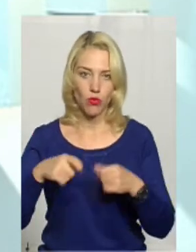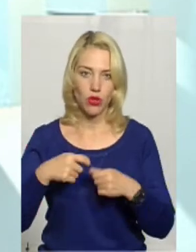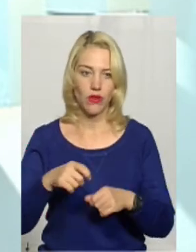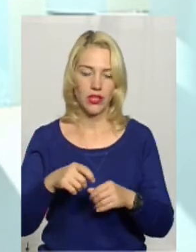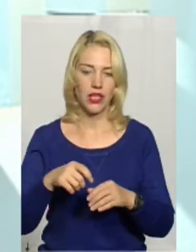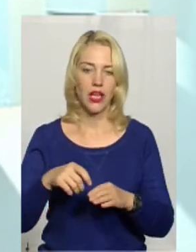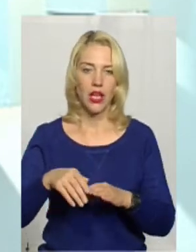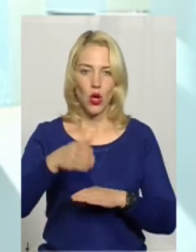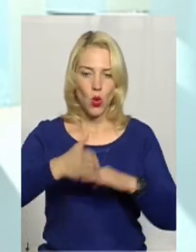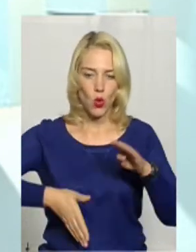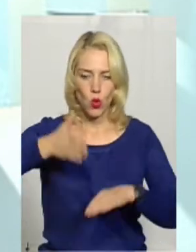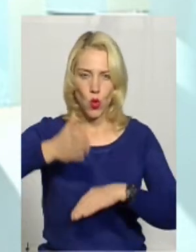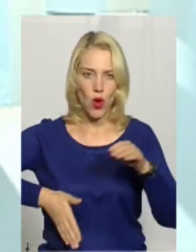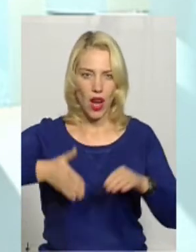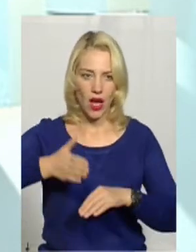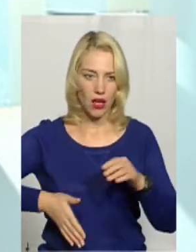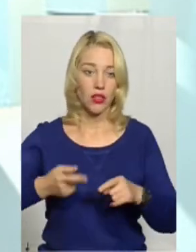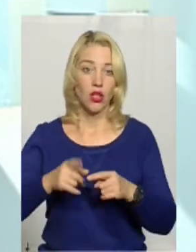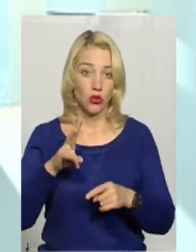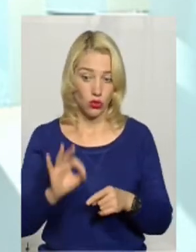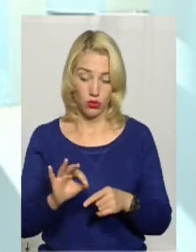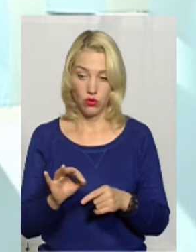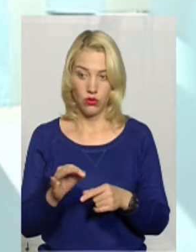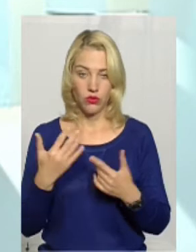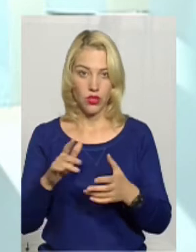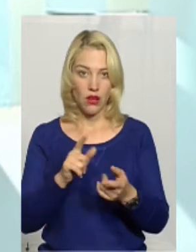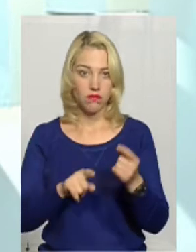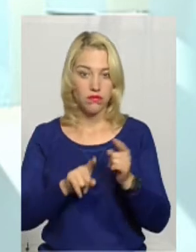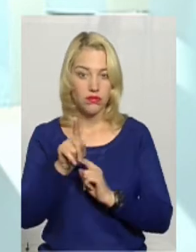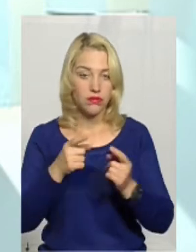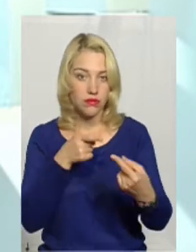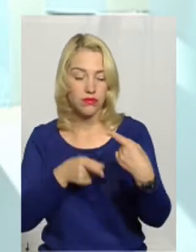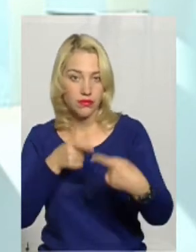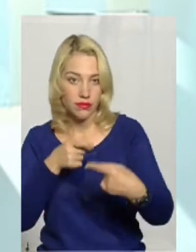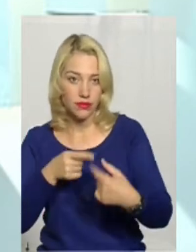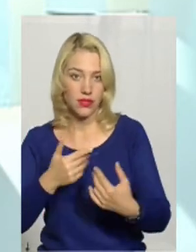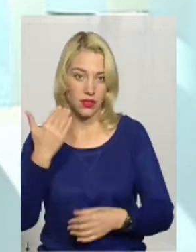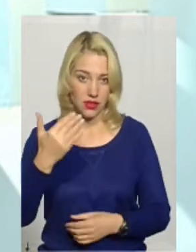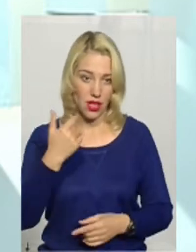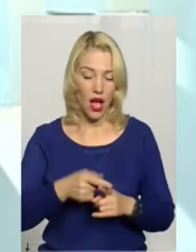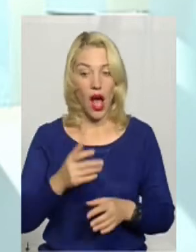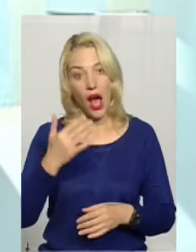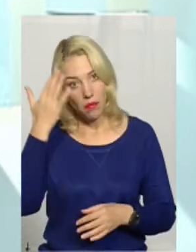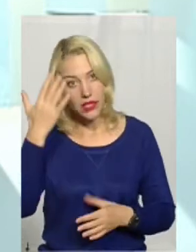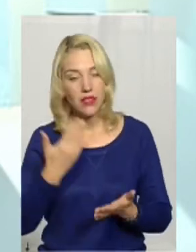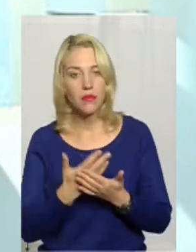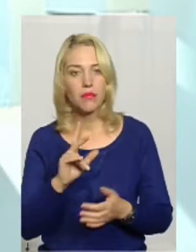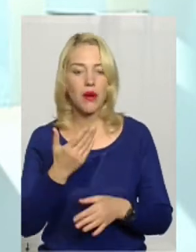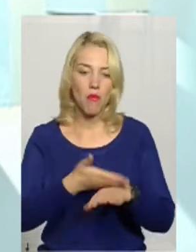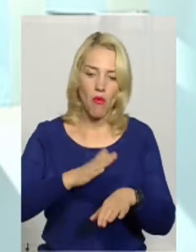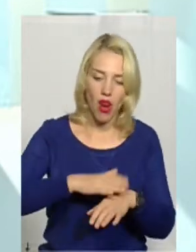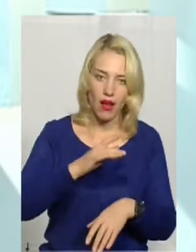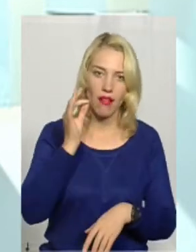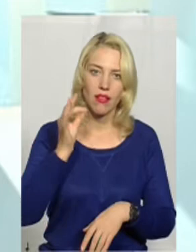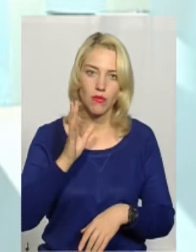Європейського Союзу, у нас сьогодні, по суті, з ними йде війна з цього приводу. А представте собі, якщо ці землі будуть належати іноземцю, поляку, німцю. Ну, але